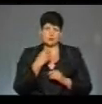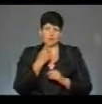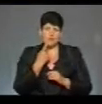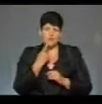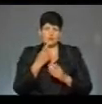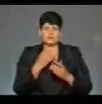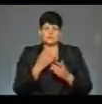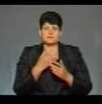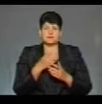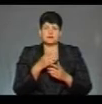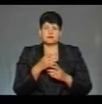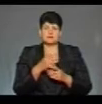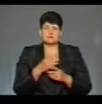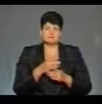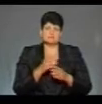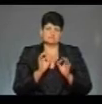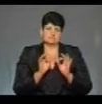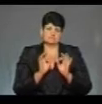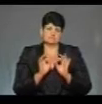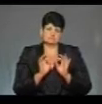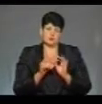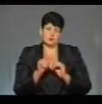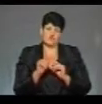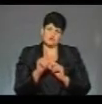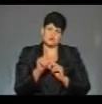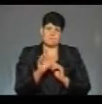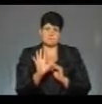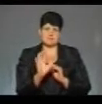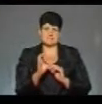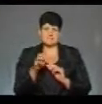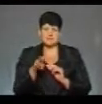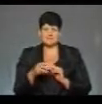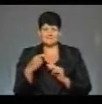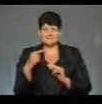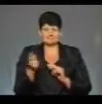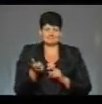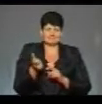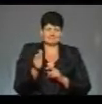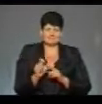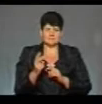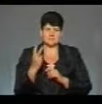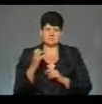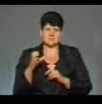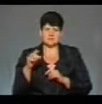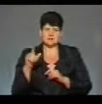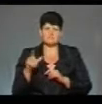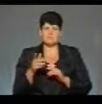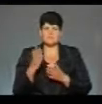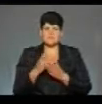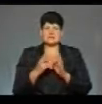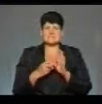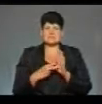проєкту «Тостер» Тетяна Шаповал, у межах норми. Його висота 5 сантиметрів. Інший перевищує норму на 2 сантиметри. Має